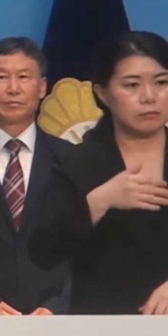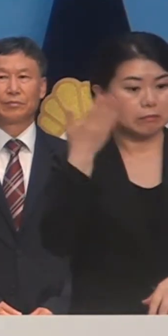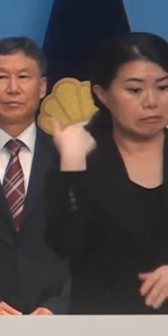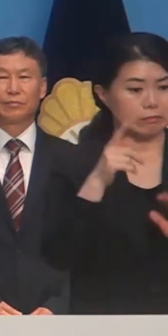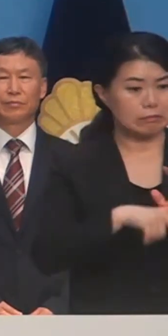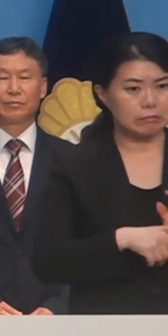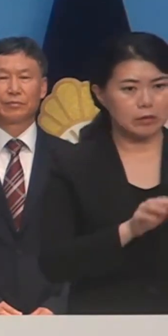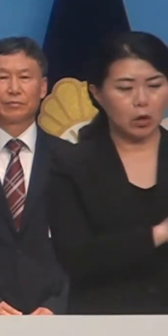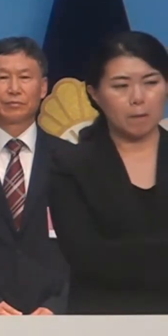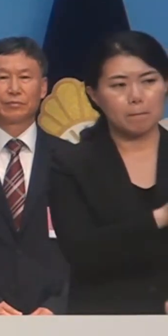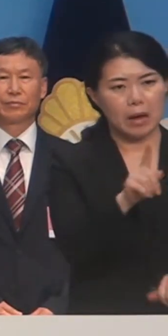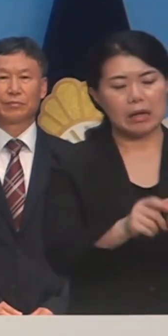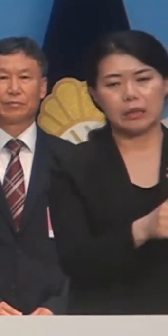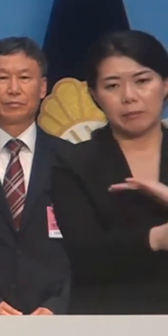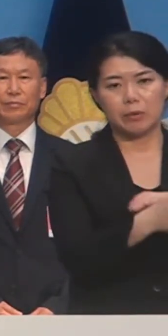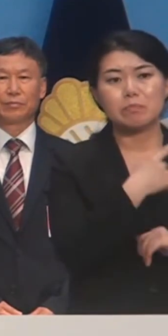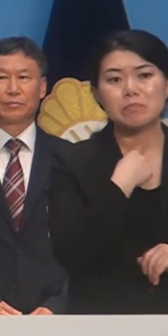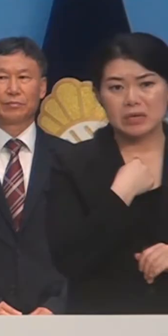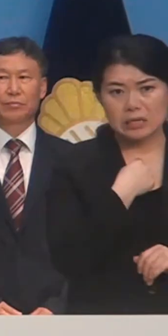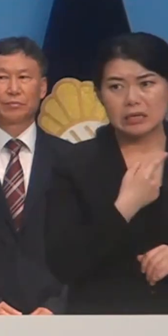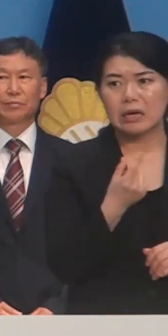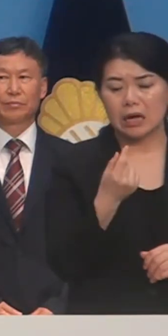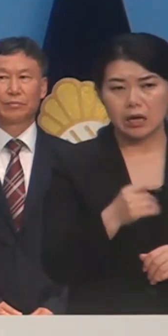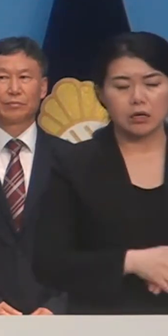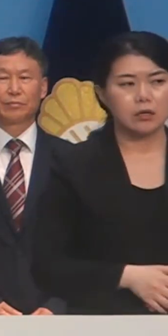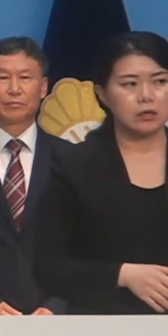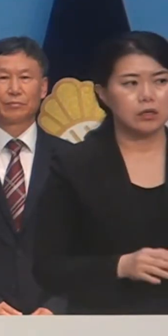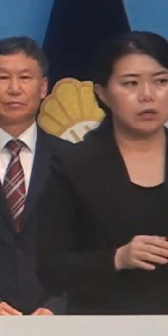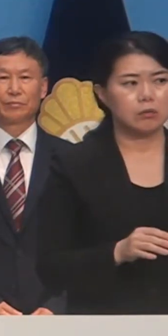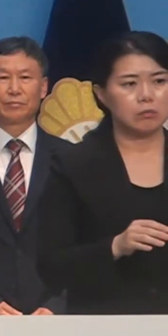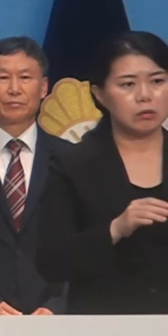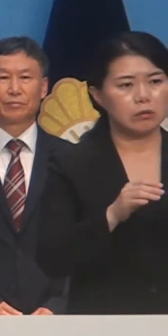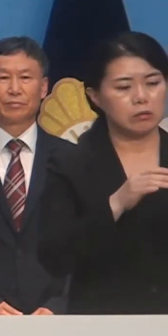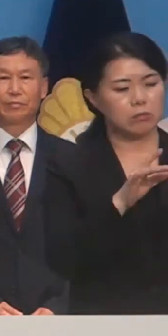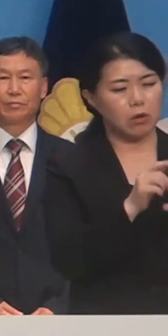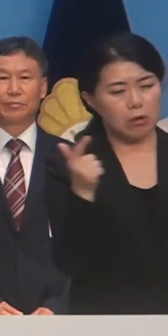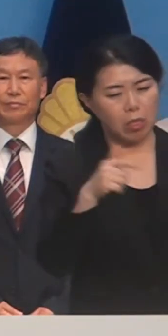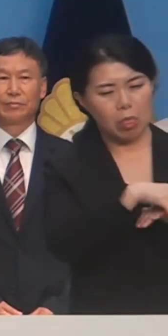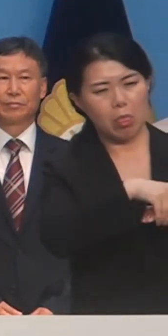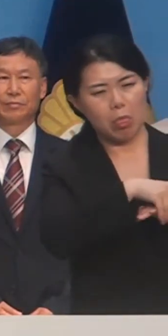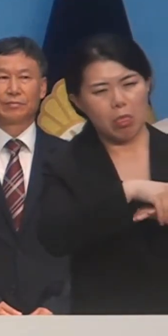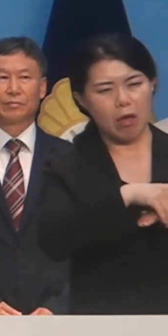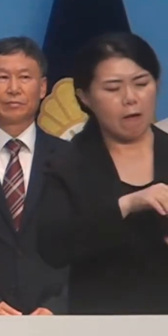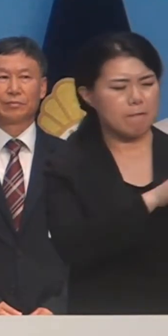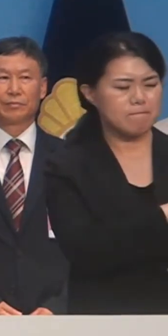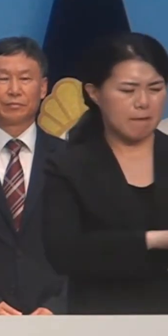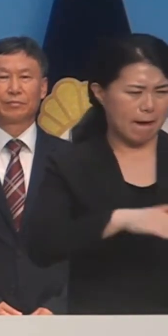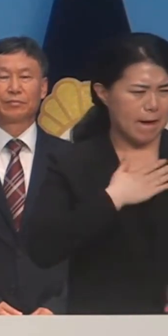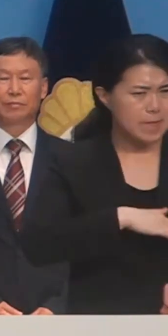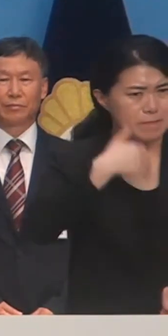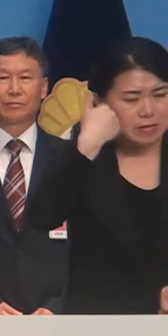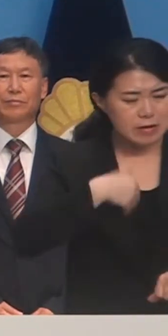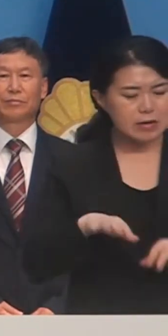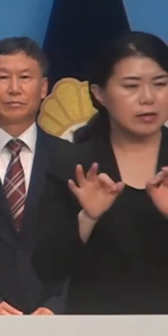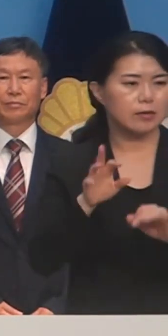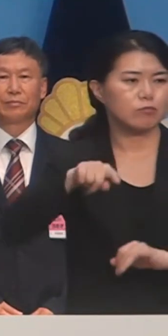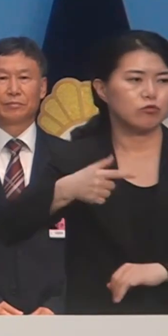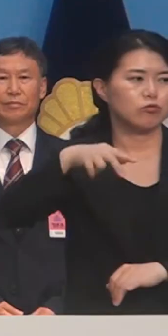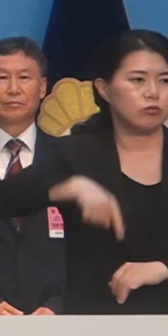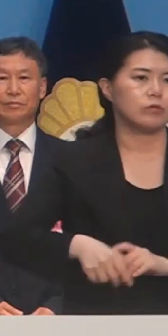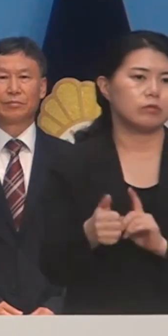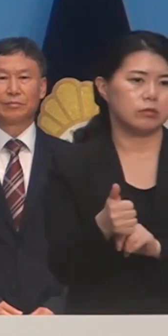한때는 좌파를 대표했던 좌익 빨갱이들의 출처과 모순을 너무도 잘 알고 있는 김문수